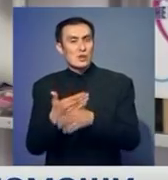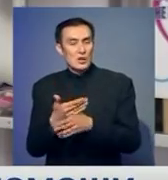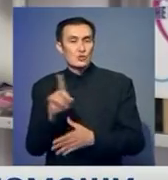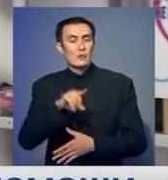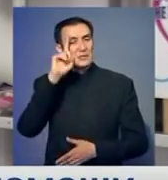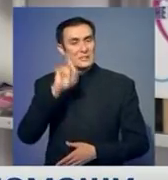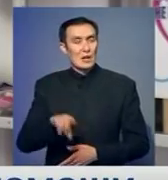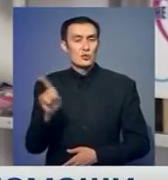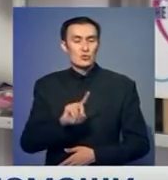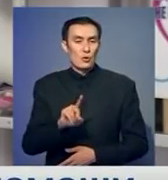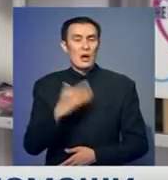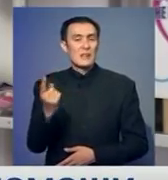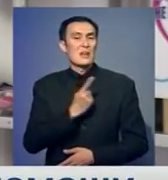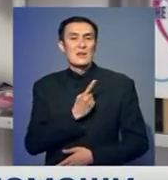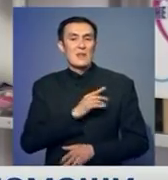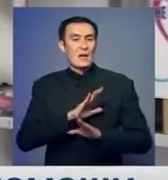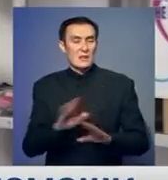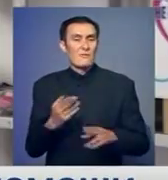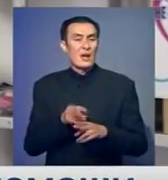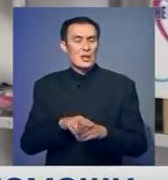они знали, что они не одни.